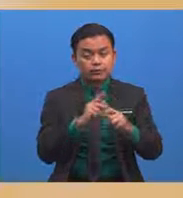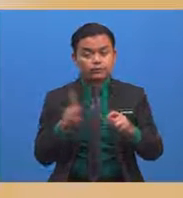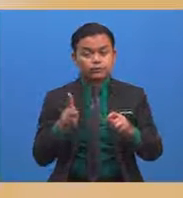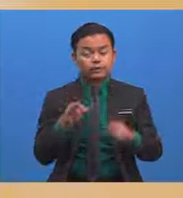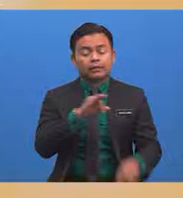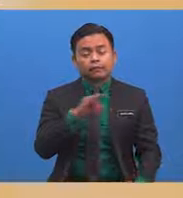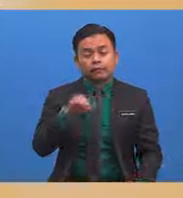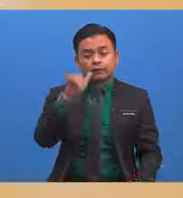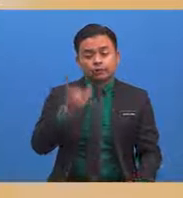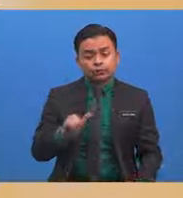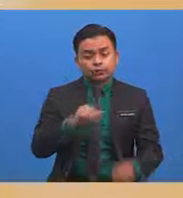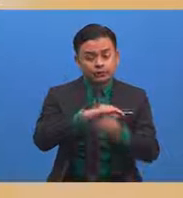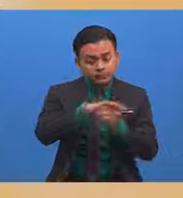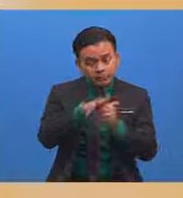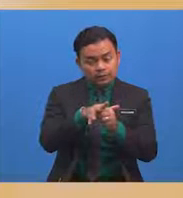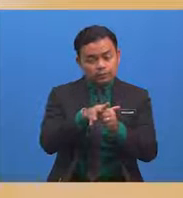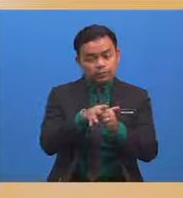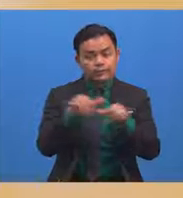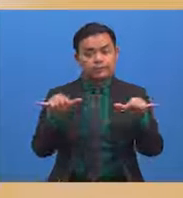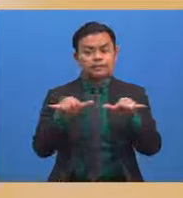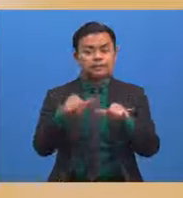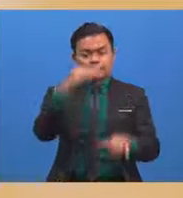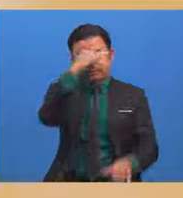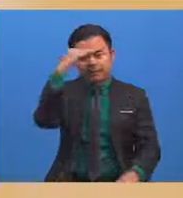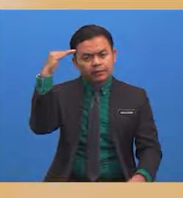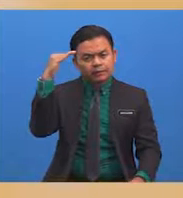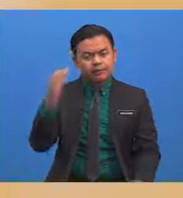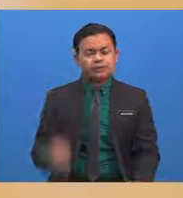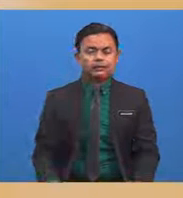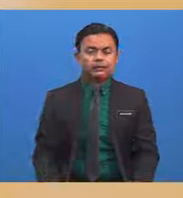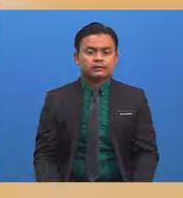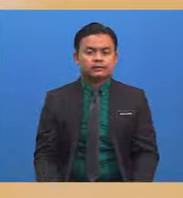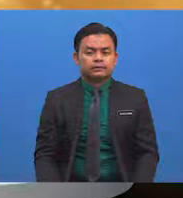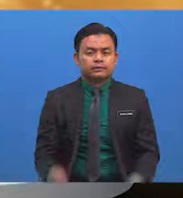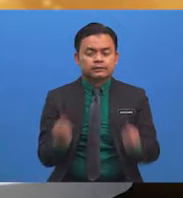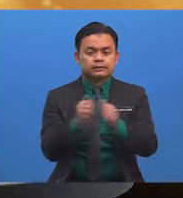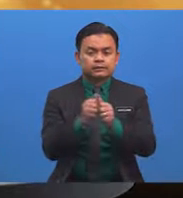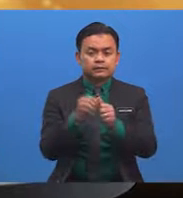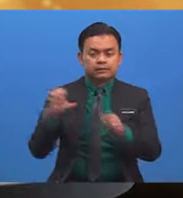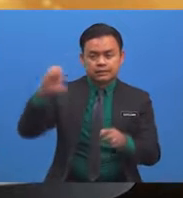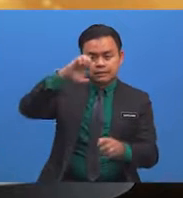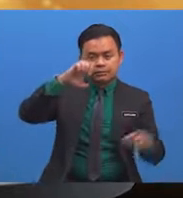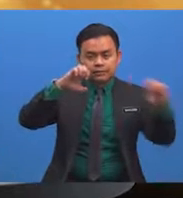yang mempengaruhi saiz bayang-bayang secara eksperimen.